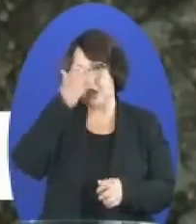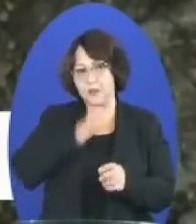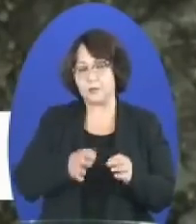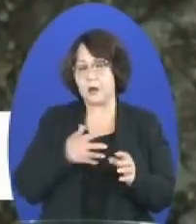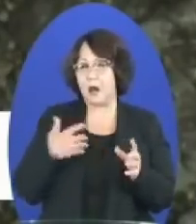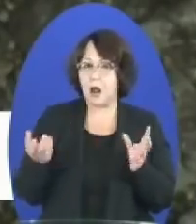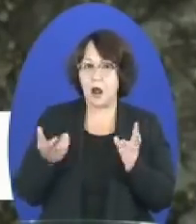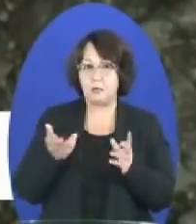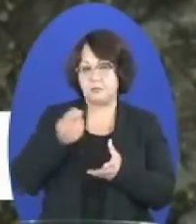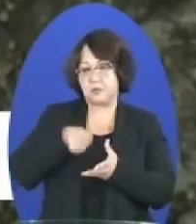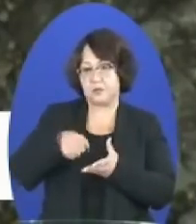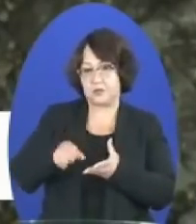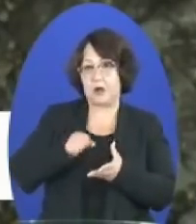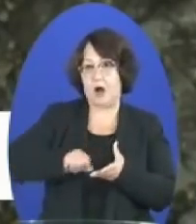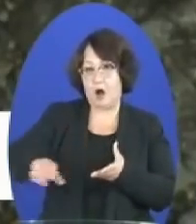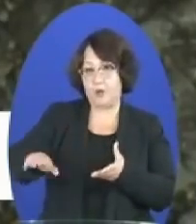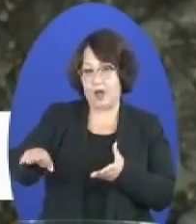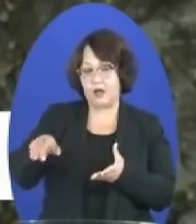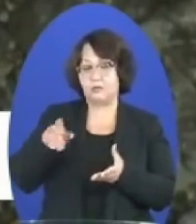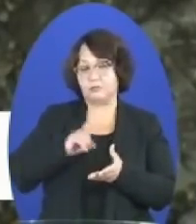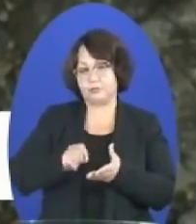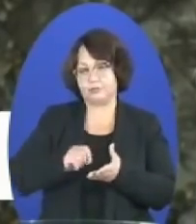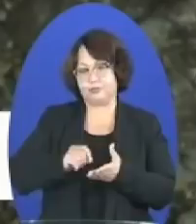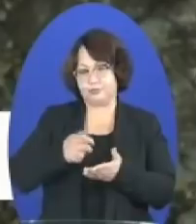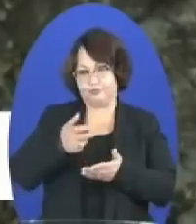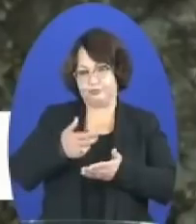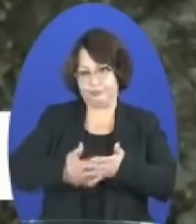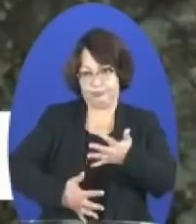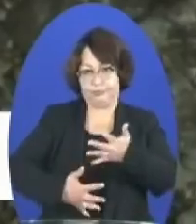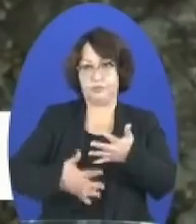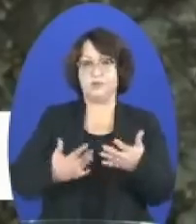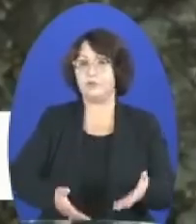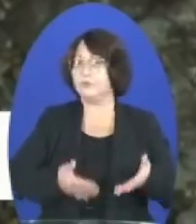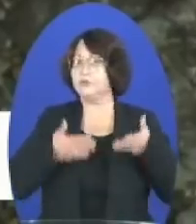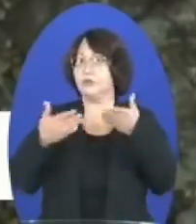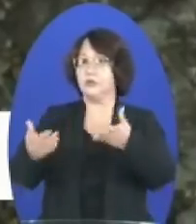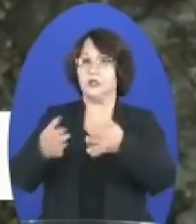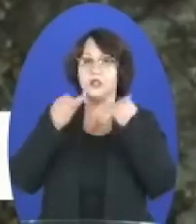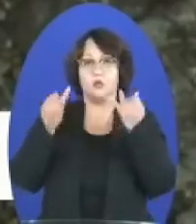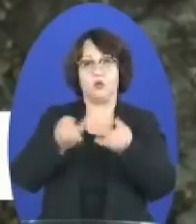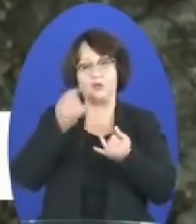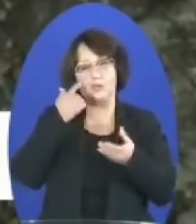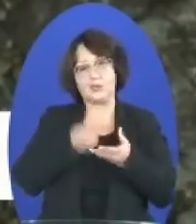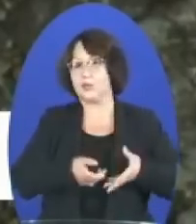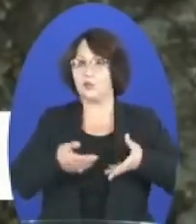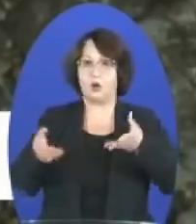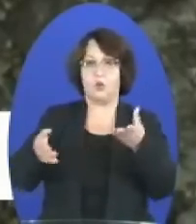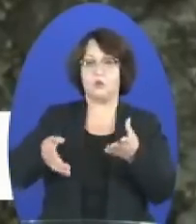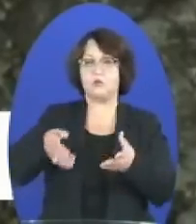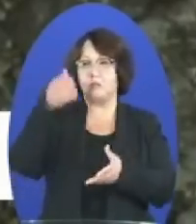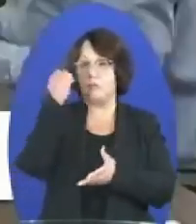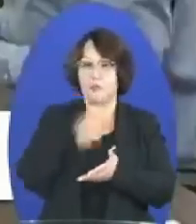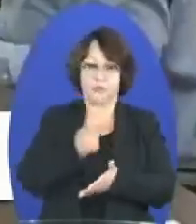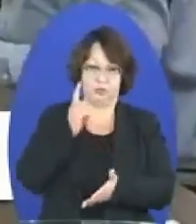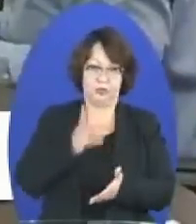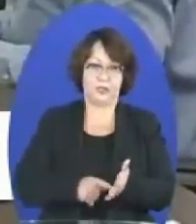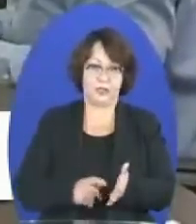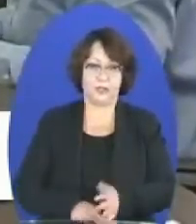сонсоод бичээд авсан байх. Тэгэхээр энэ төсвийн тодтоглын үеэр бас юм тодорхой санал оруулж тодлуулж авах хэрэгтэй гэж бодож